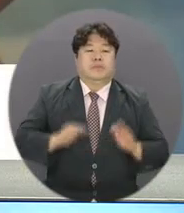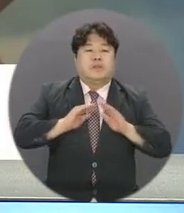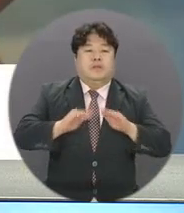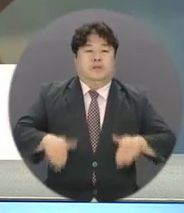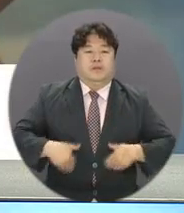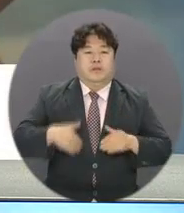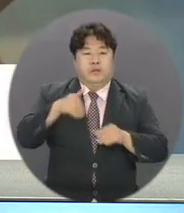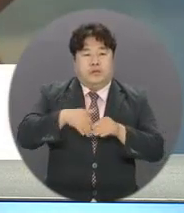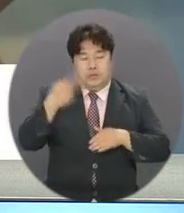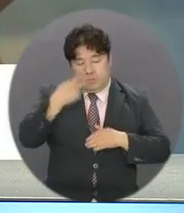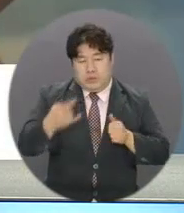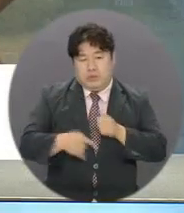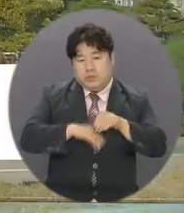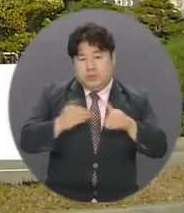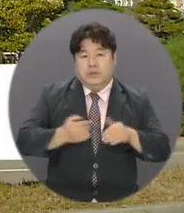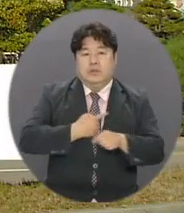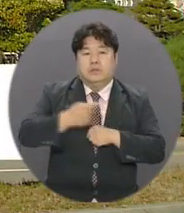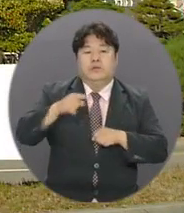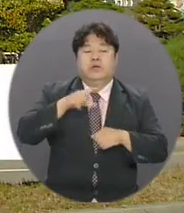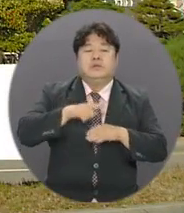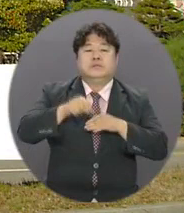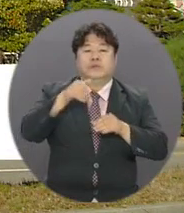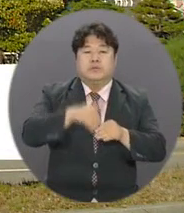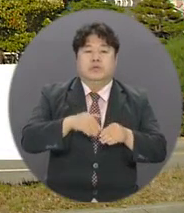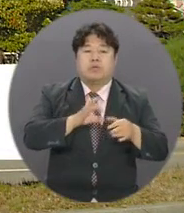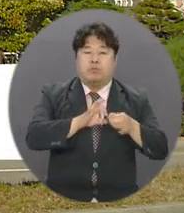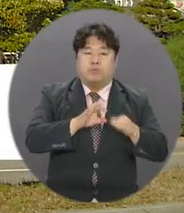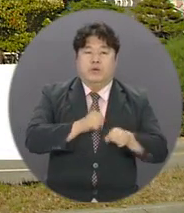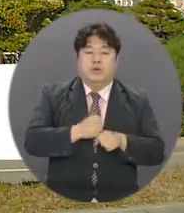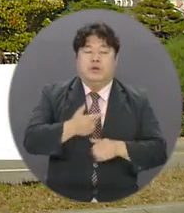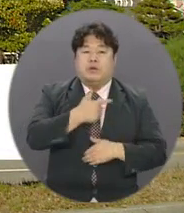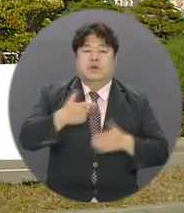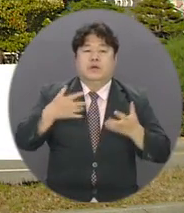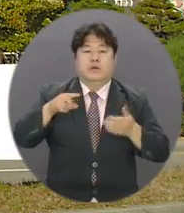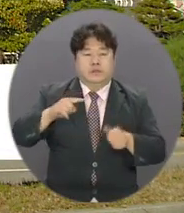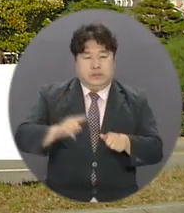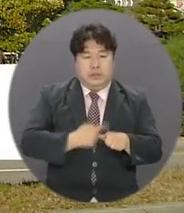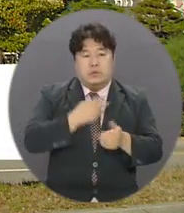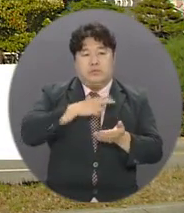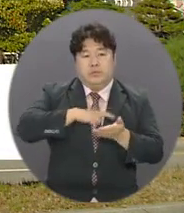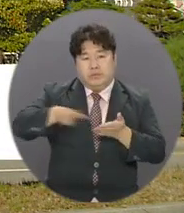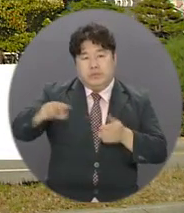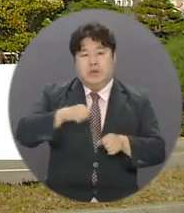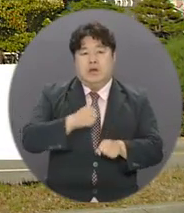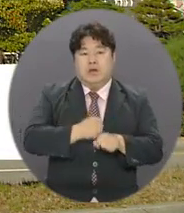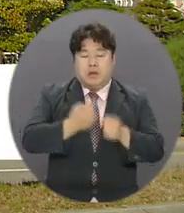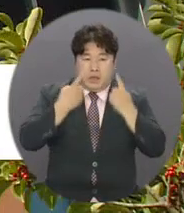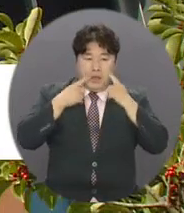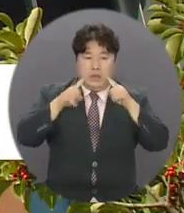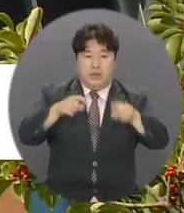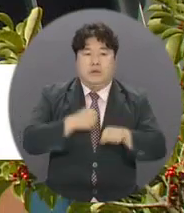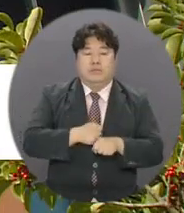전남 선관위는 내년 지방선거와 관련해 대량 자동 문자메시지를 발송하게 한 혐의로